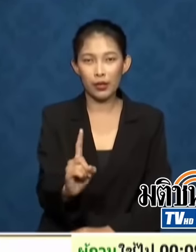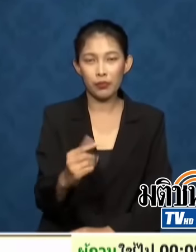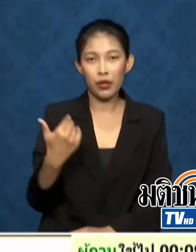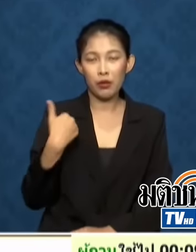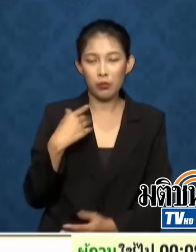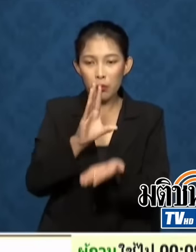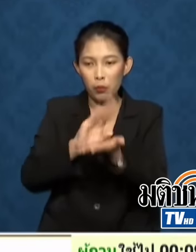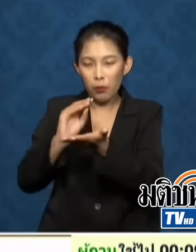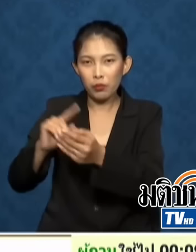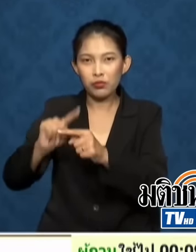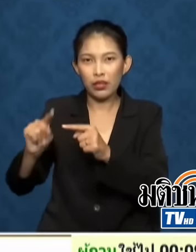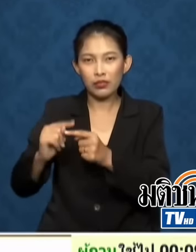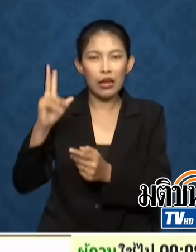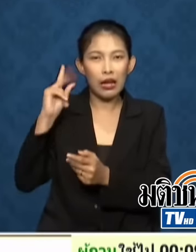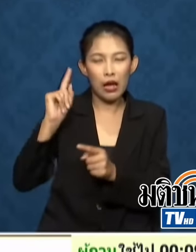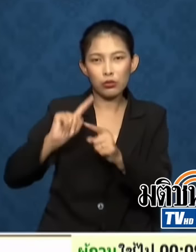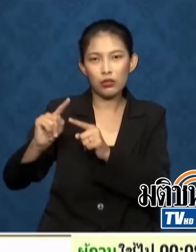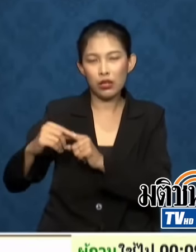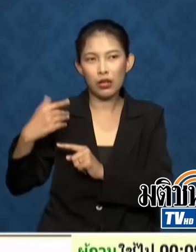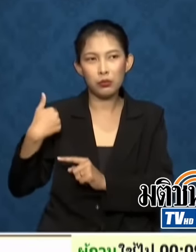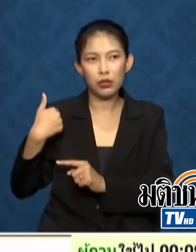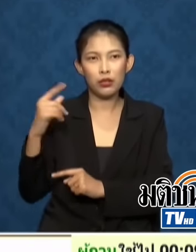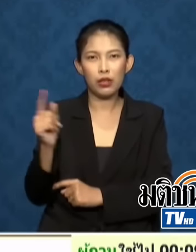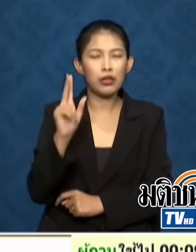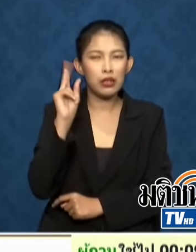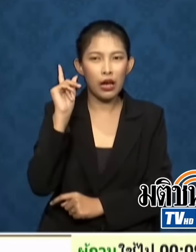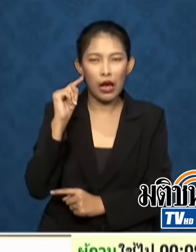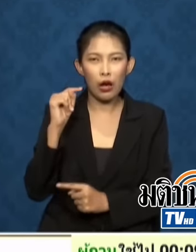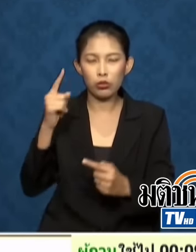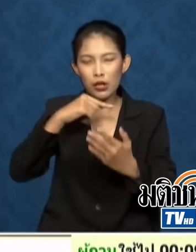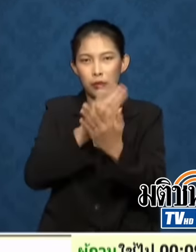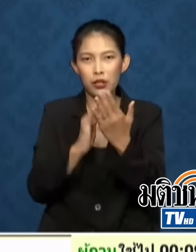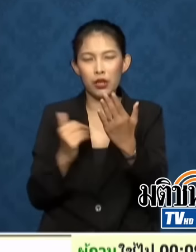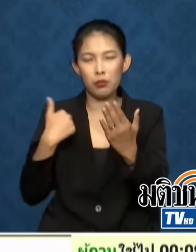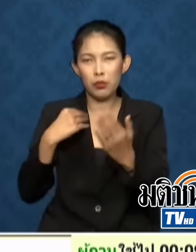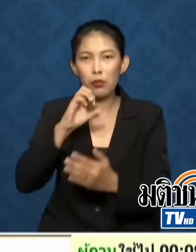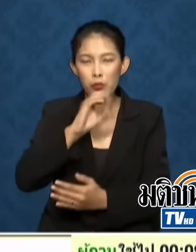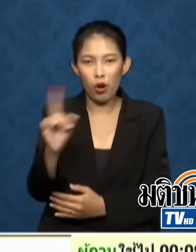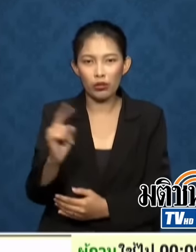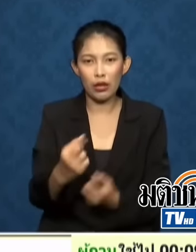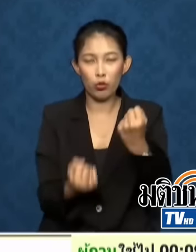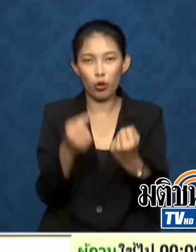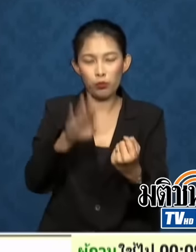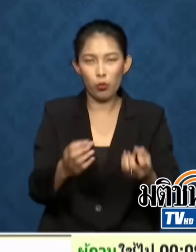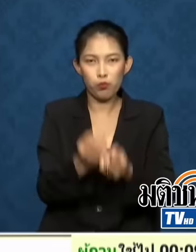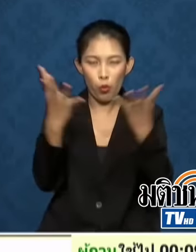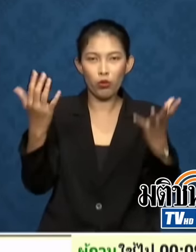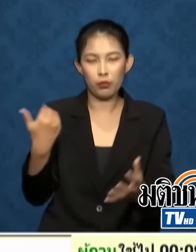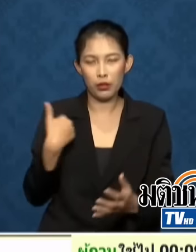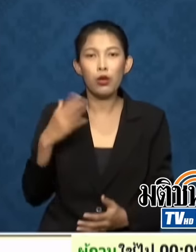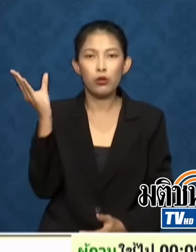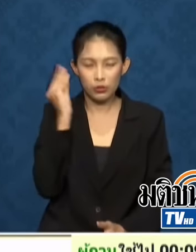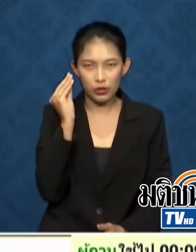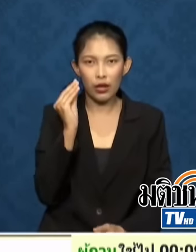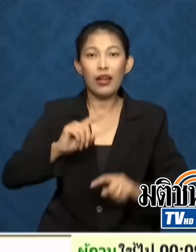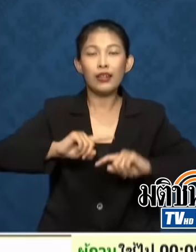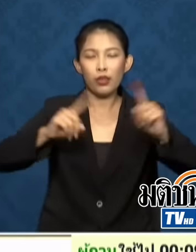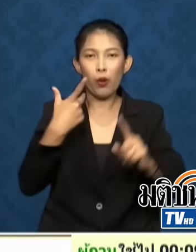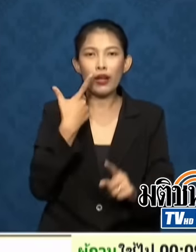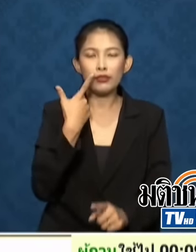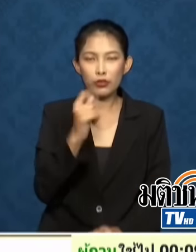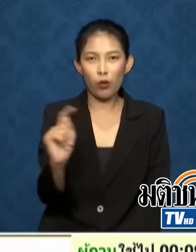ข้อมูลหน่วยข่าวกรองสำนักงานสำนักข่าวกรองแห่งชาติบอกกับท่านมาว่าจะมีคาร์บอมผมรับฟังฮะแต่ช่วยตอ